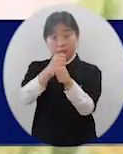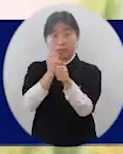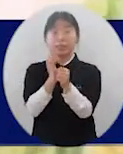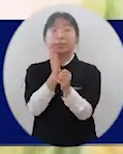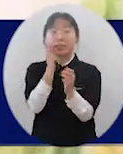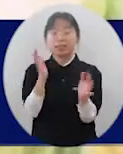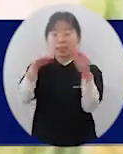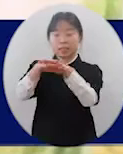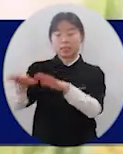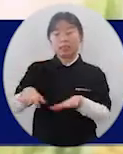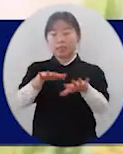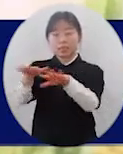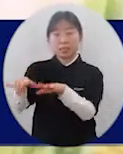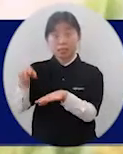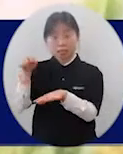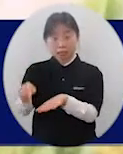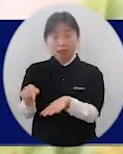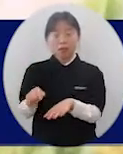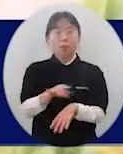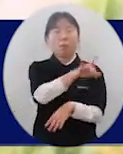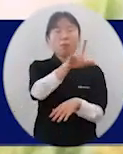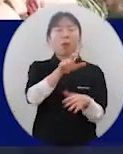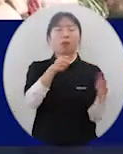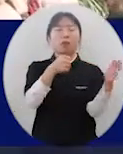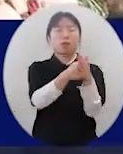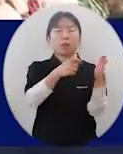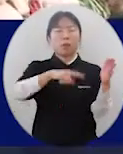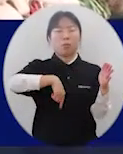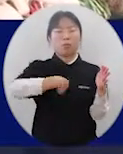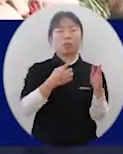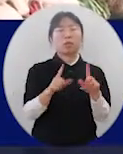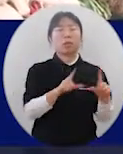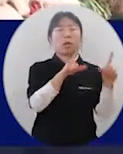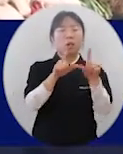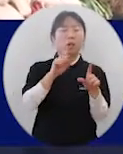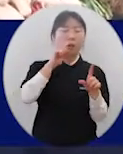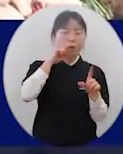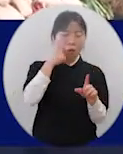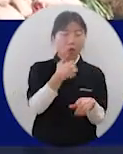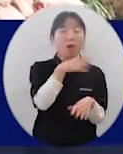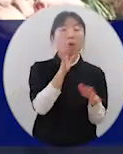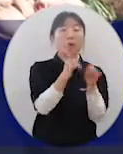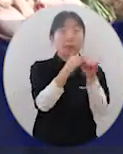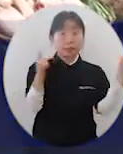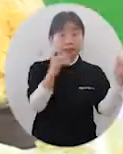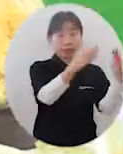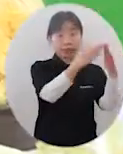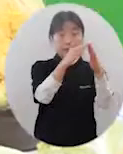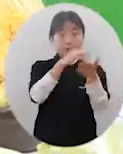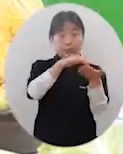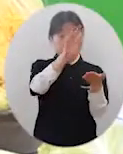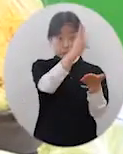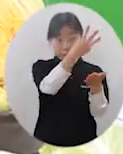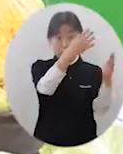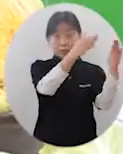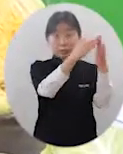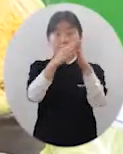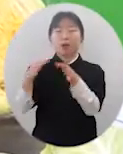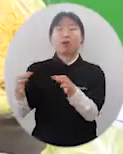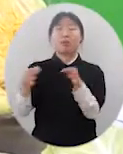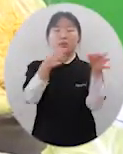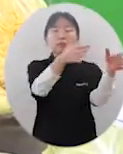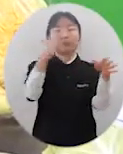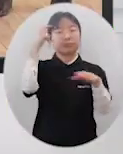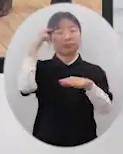만든 김장김치는 코로나19로 어려움을 겪는 관내 독거 어르신 300가구에 전달될 예정입니다.